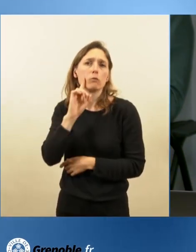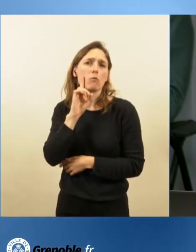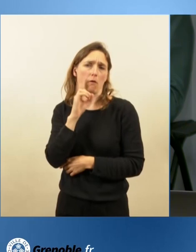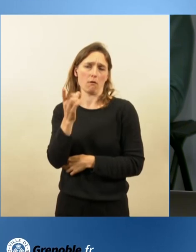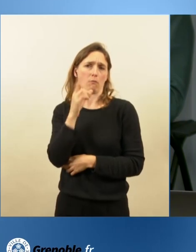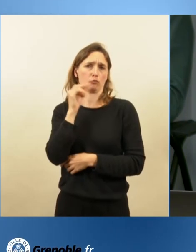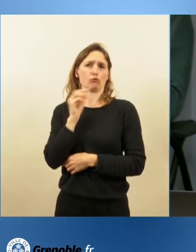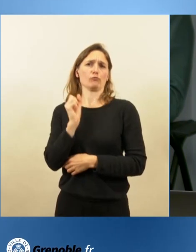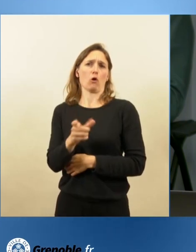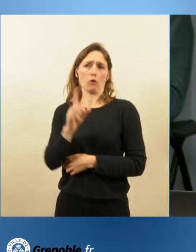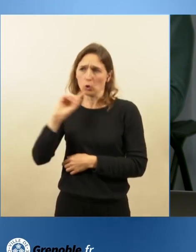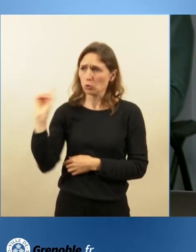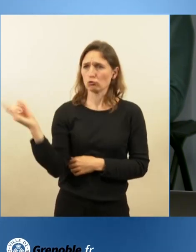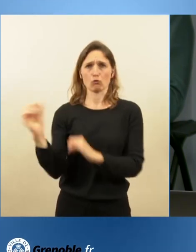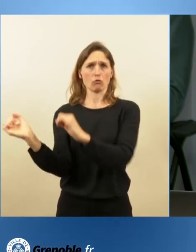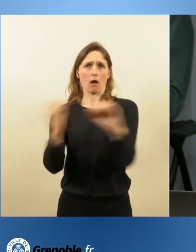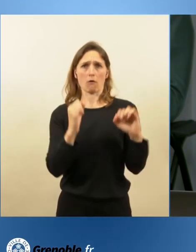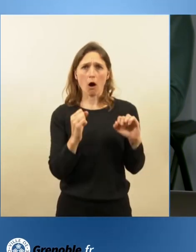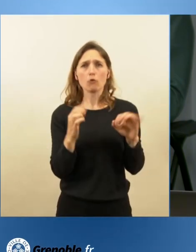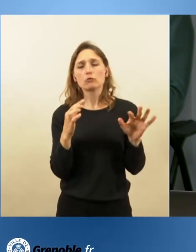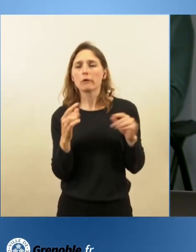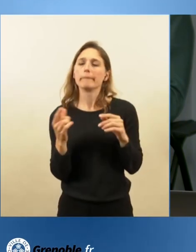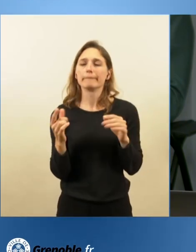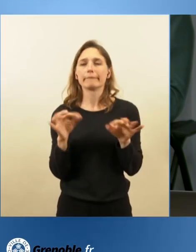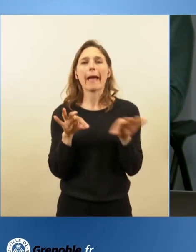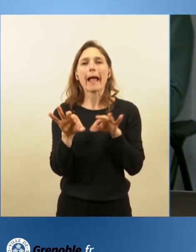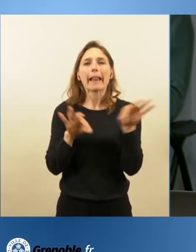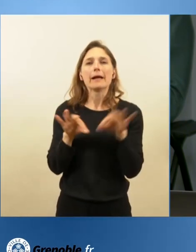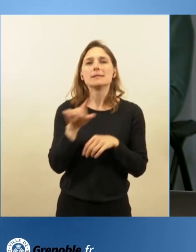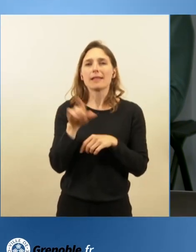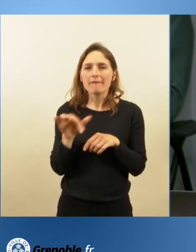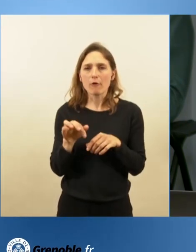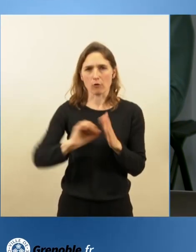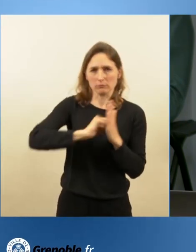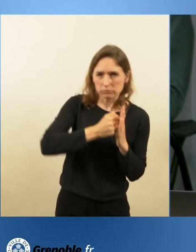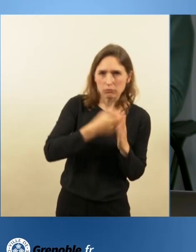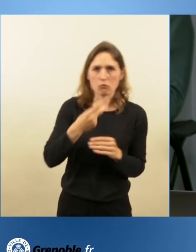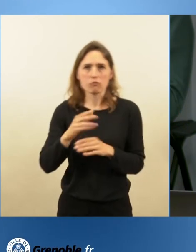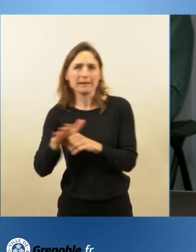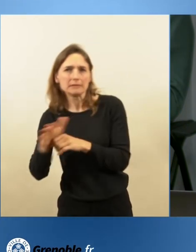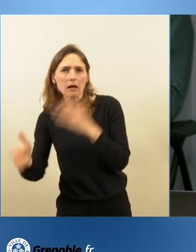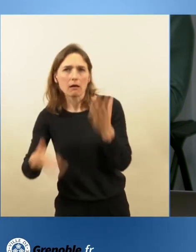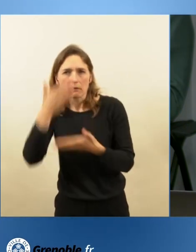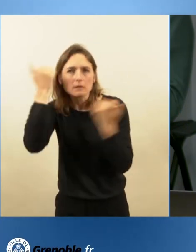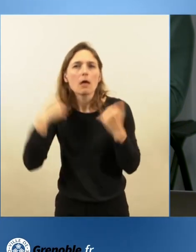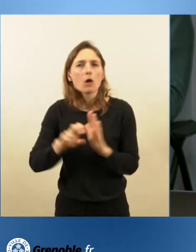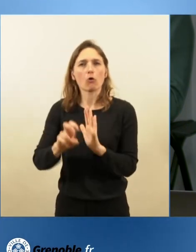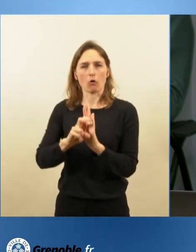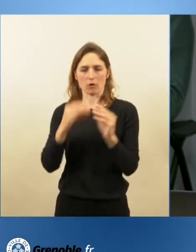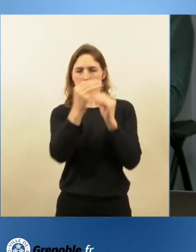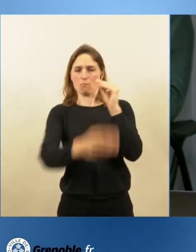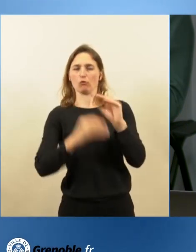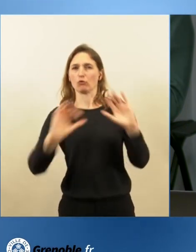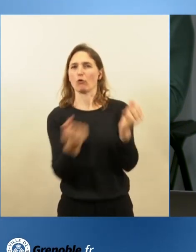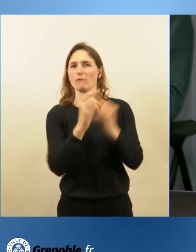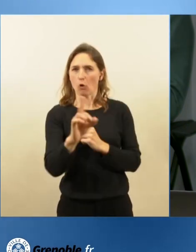les évee on est tous d'accord que le curseur soit deux crans après ou un cran avant on sait bien que Grenoble de sauvera pas la planète mais il faut montrer l'exemple